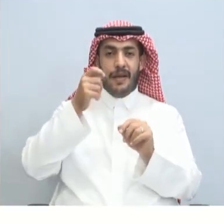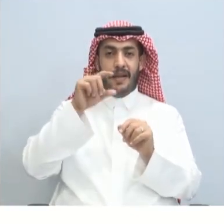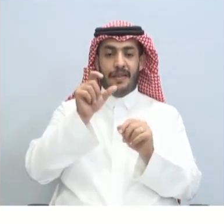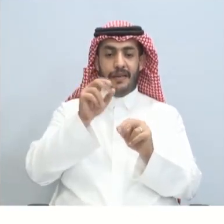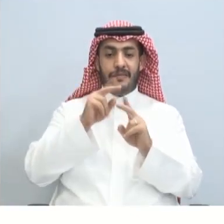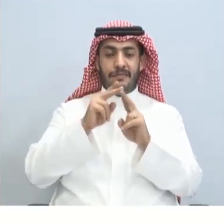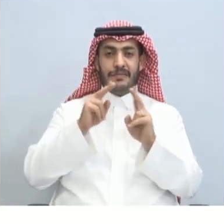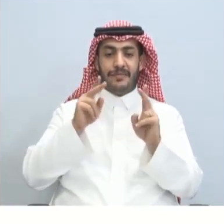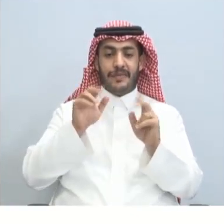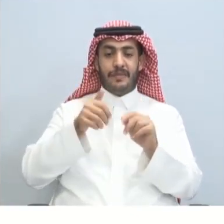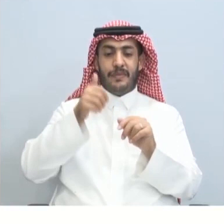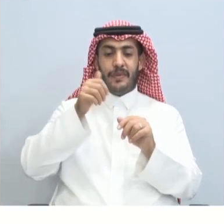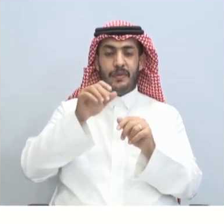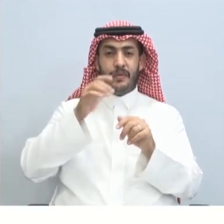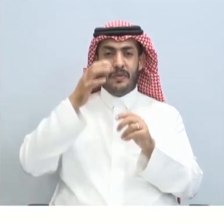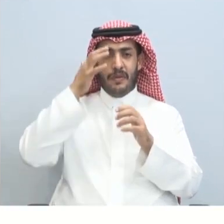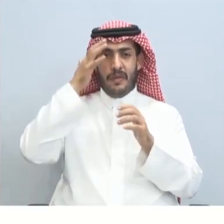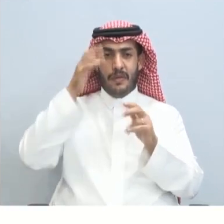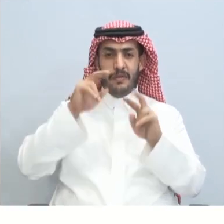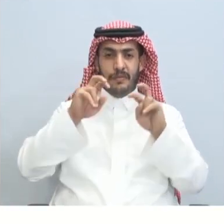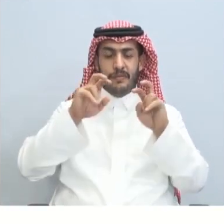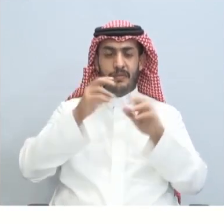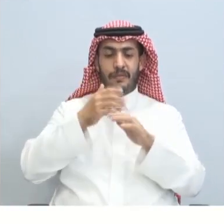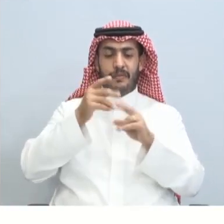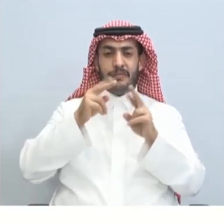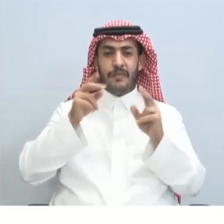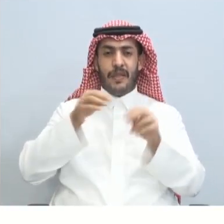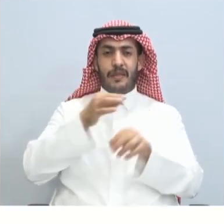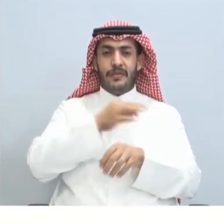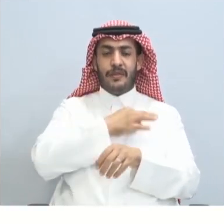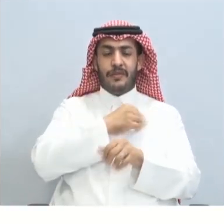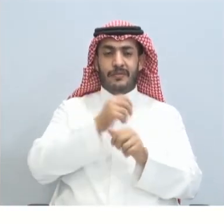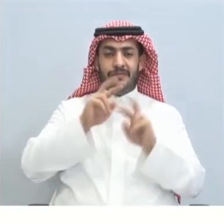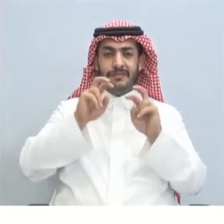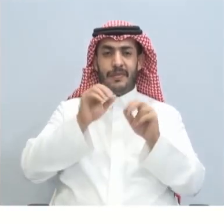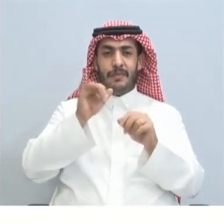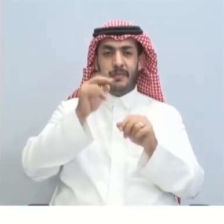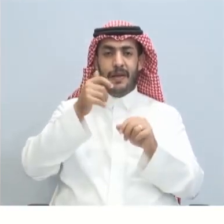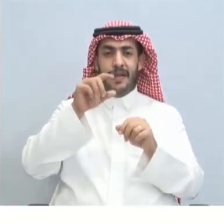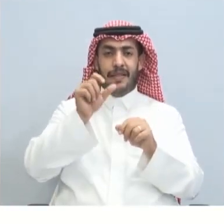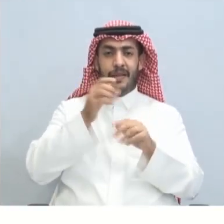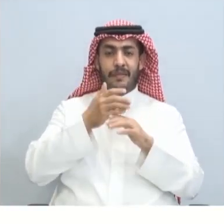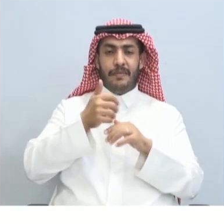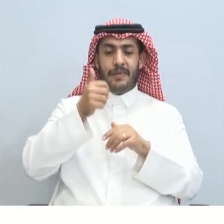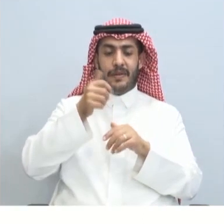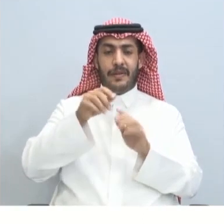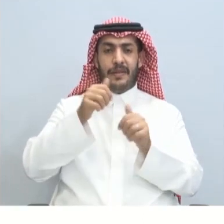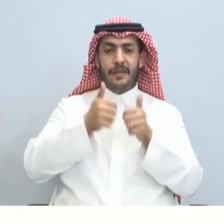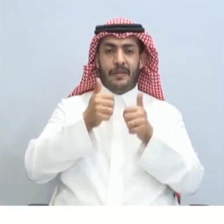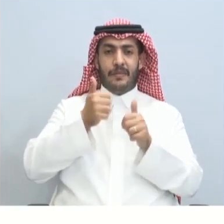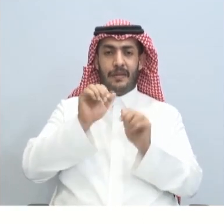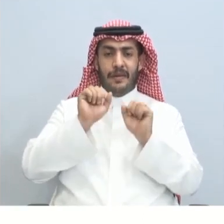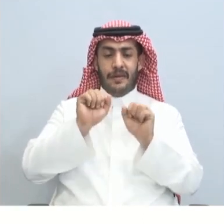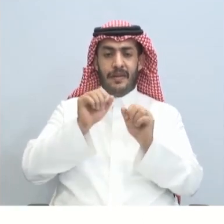وذكرنا بانه يجري الجيولوجيون كثيرا من الاختبارات للتعرف المعادن وتعتمد هذه الاختبارات على